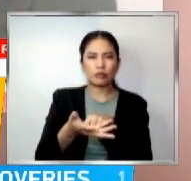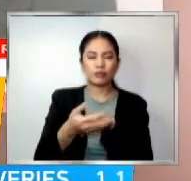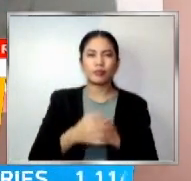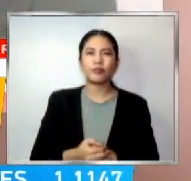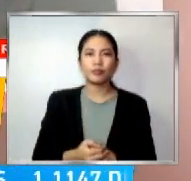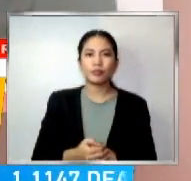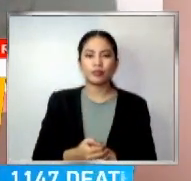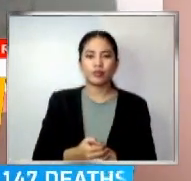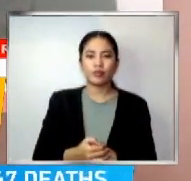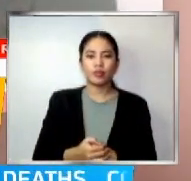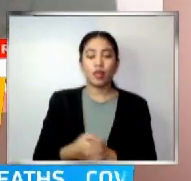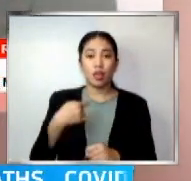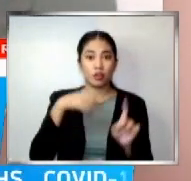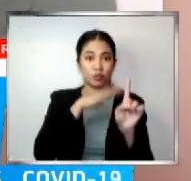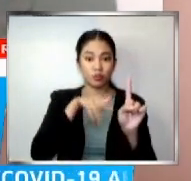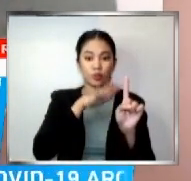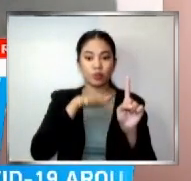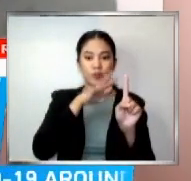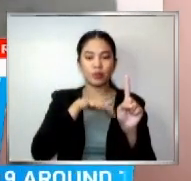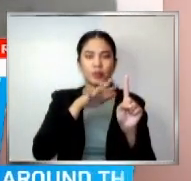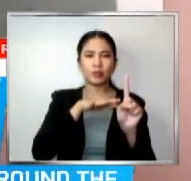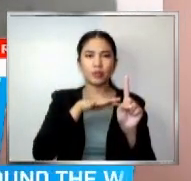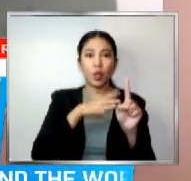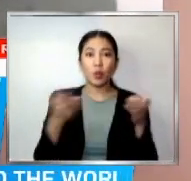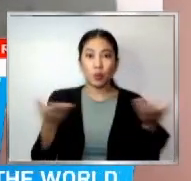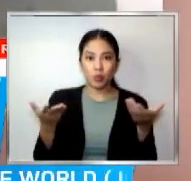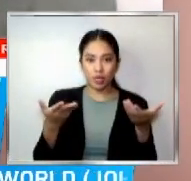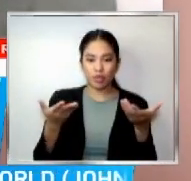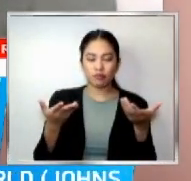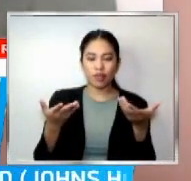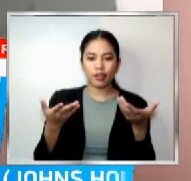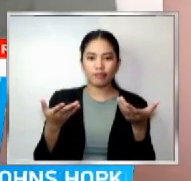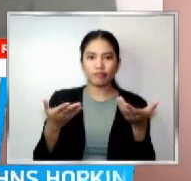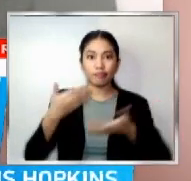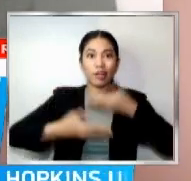yung ayusan po nasa coffee shop a few steps away from the mall.